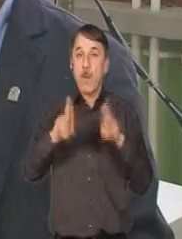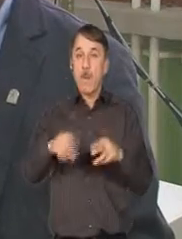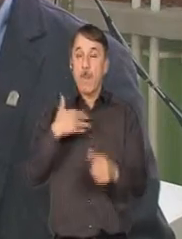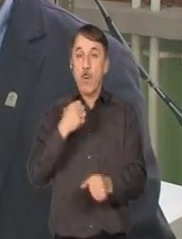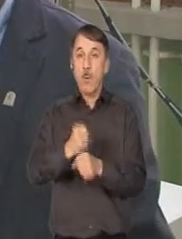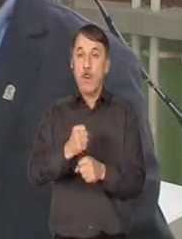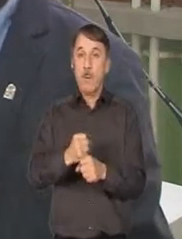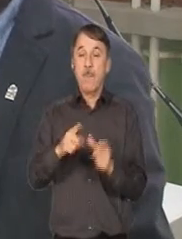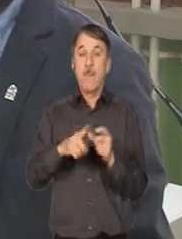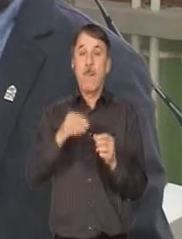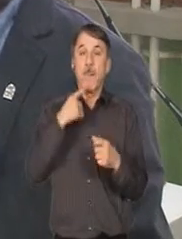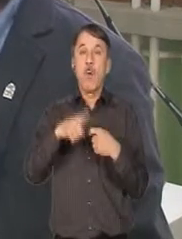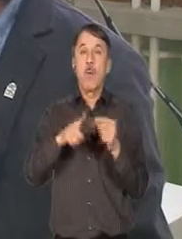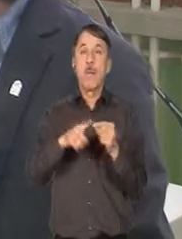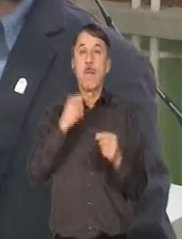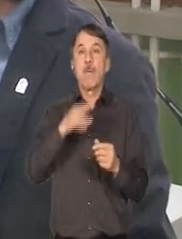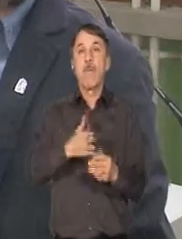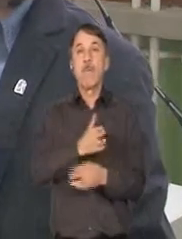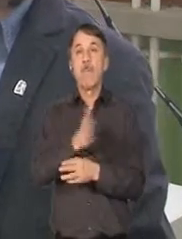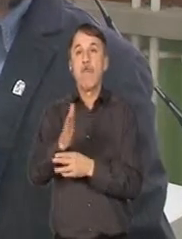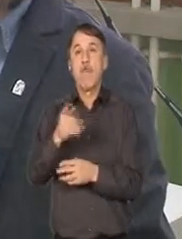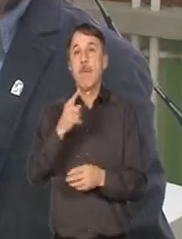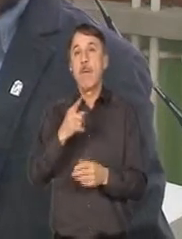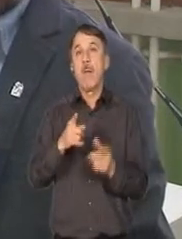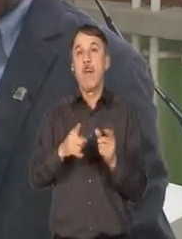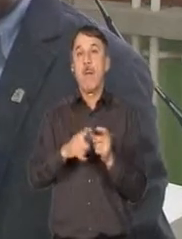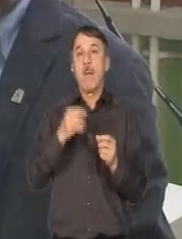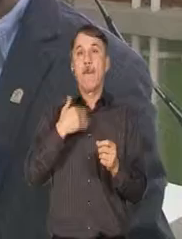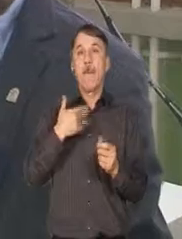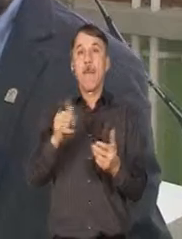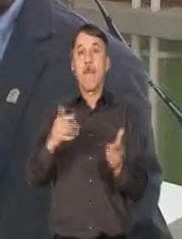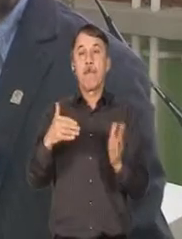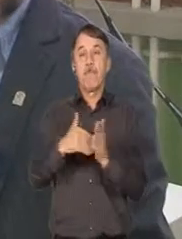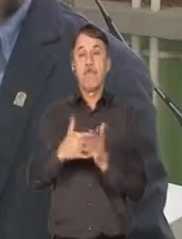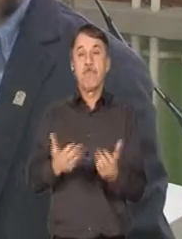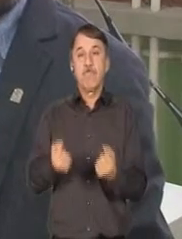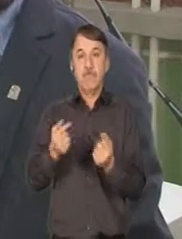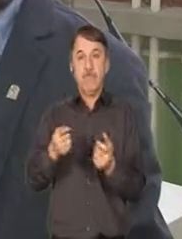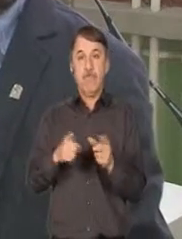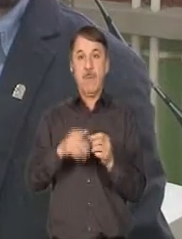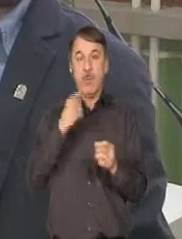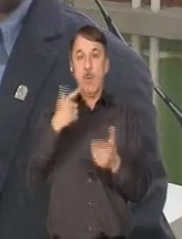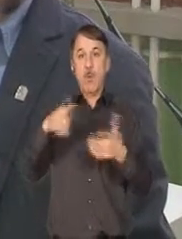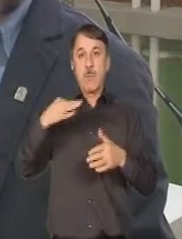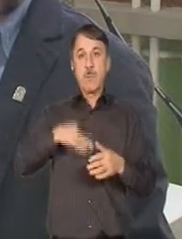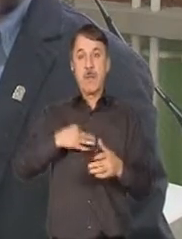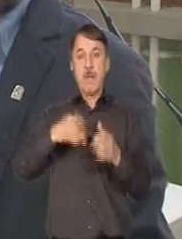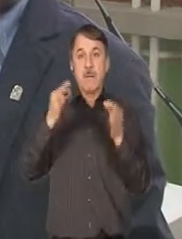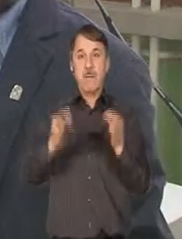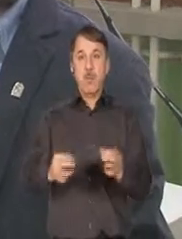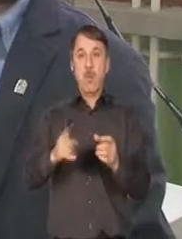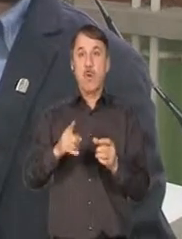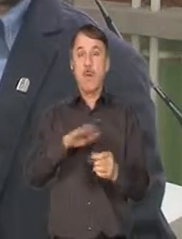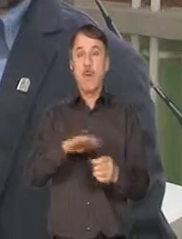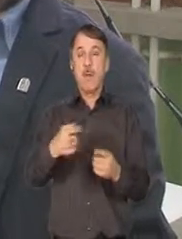odnosno najveći uticaj, potiče od uređaja koji se recimo nalaze u našoj neposrednoj blizini. To znači da je efekat sigurno